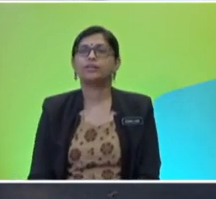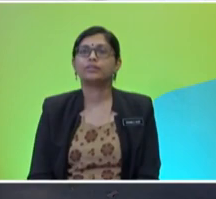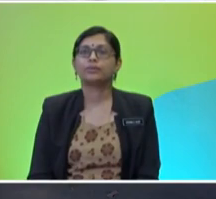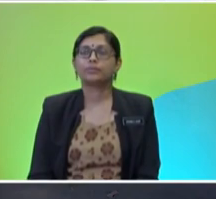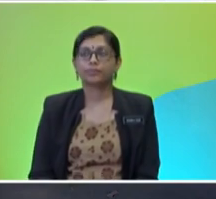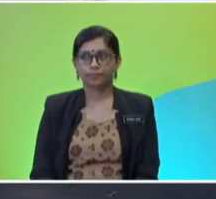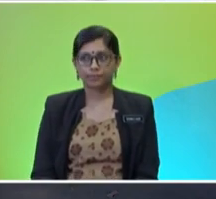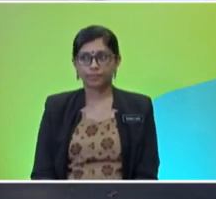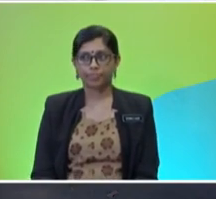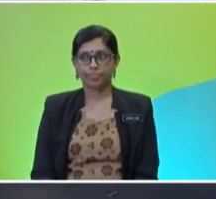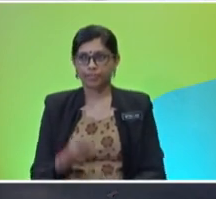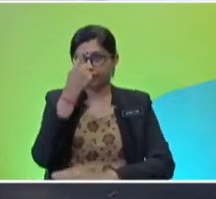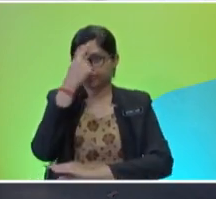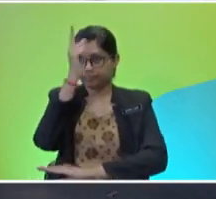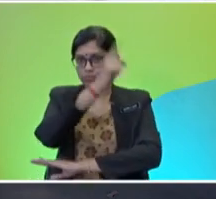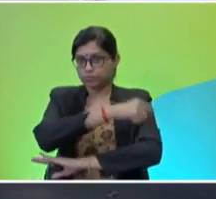ini?